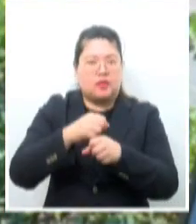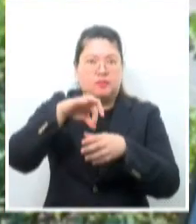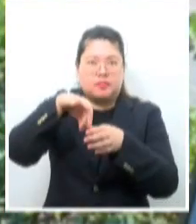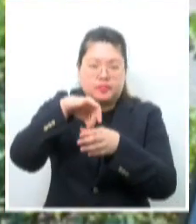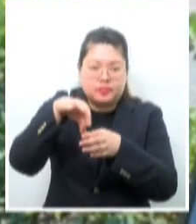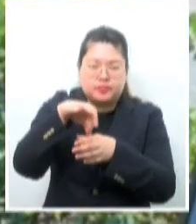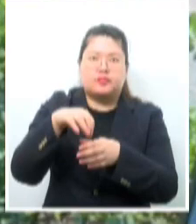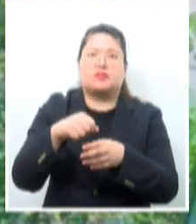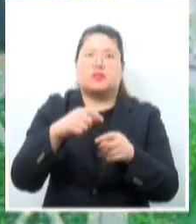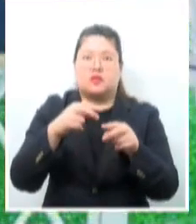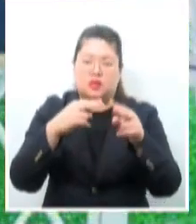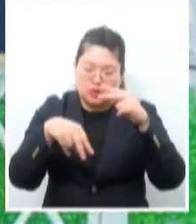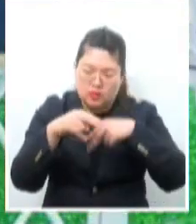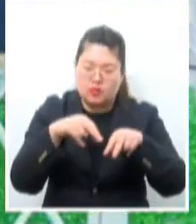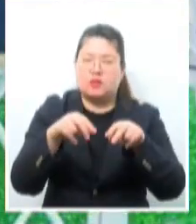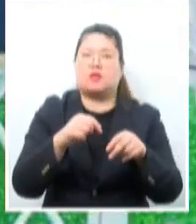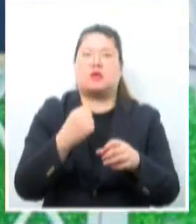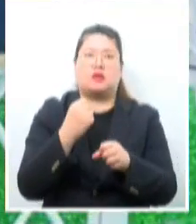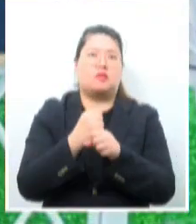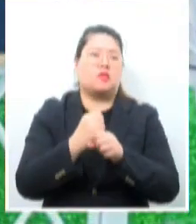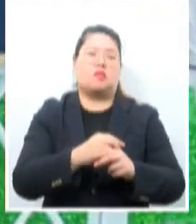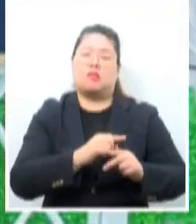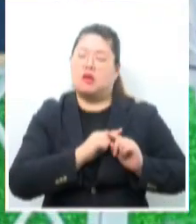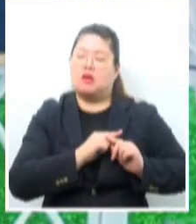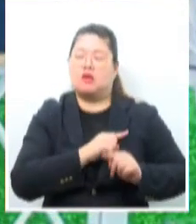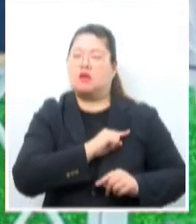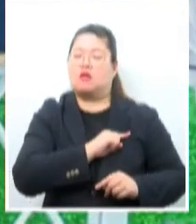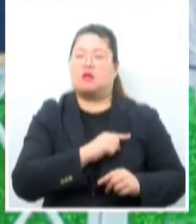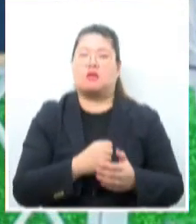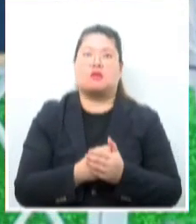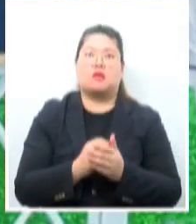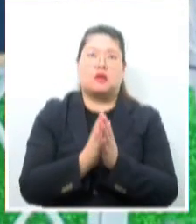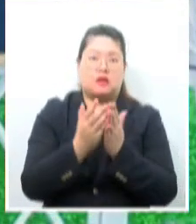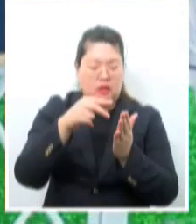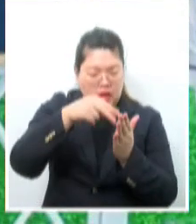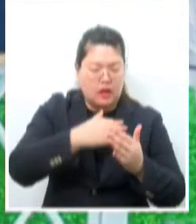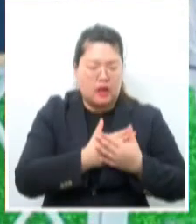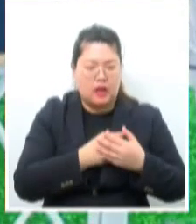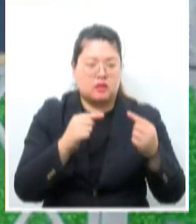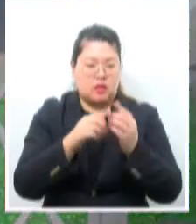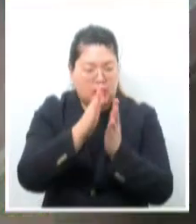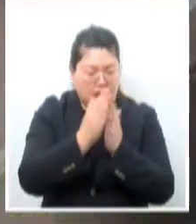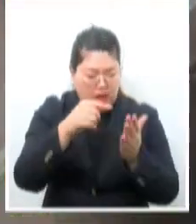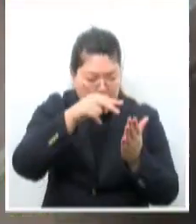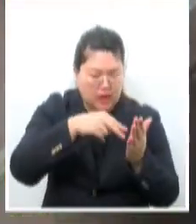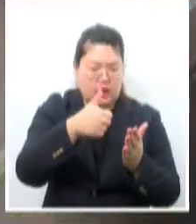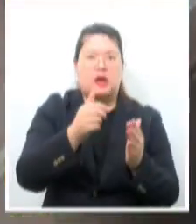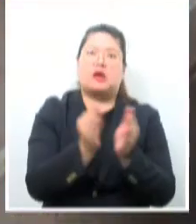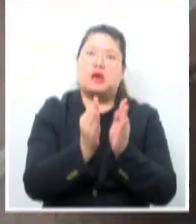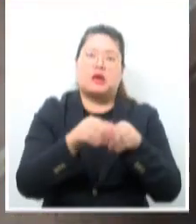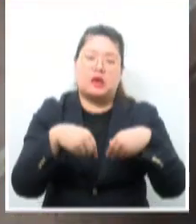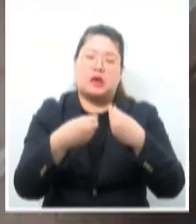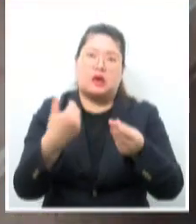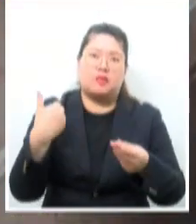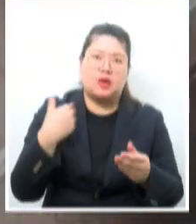บรรณารักษ์และคำว่าบาริสต้าทำหน้าที่ส่งเสริมการรักอ่านผ่านกิจกรรมอ่านได้ให้แต้มอ่านหนังสือแ